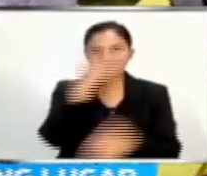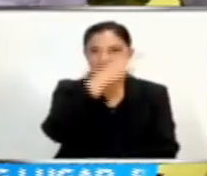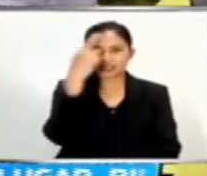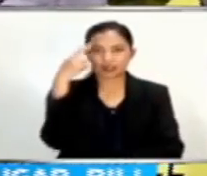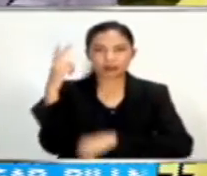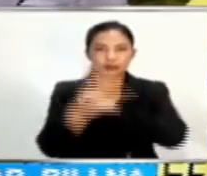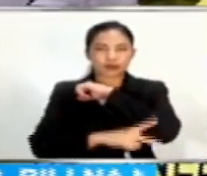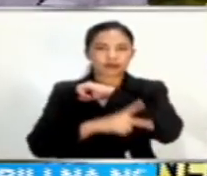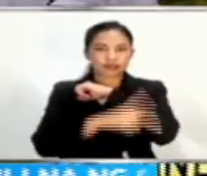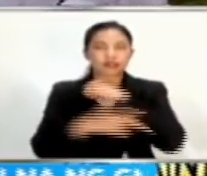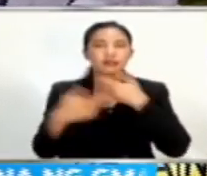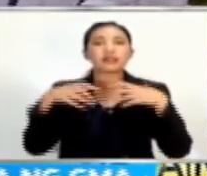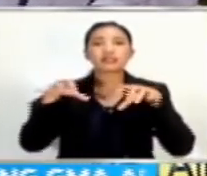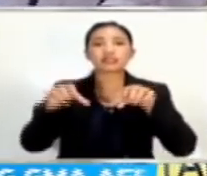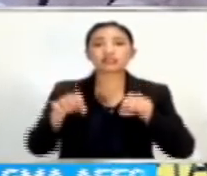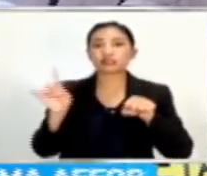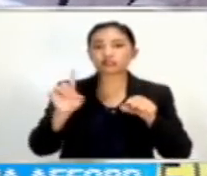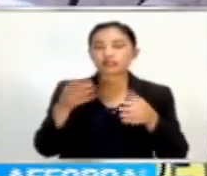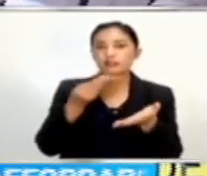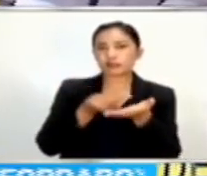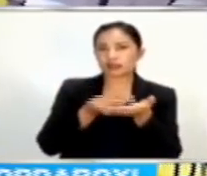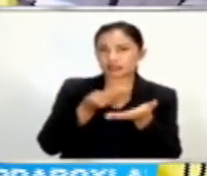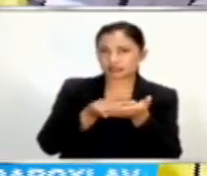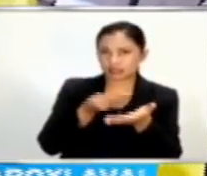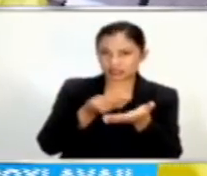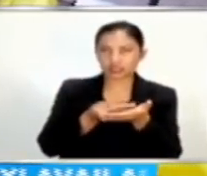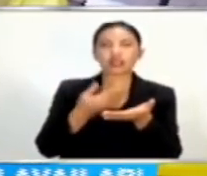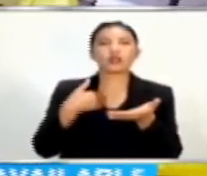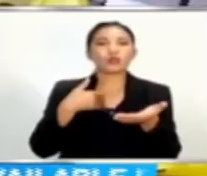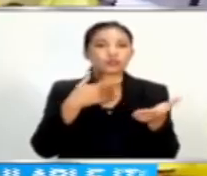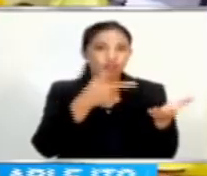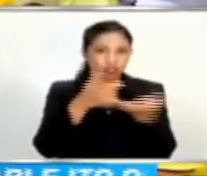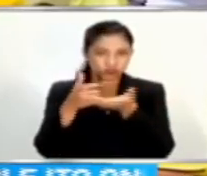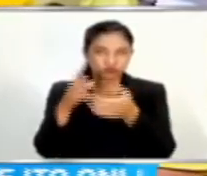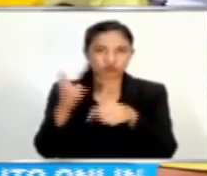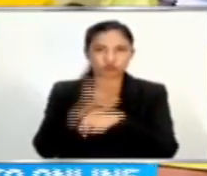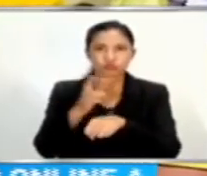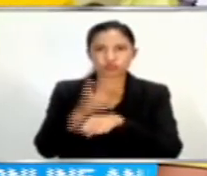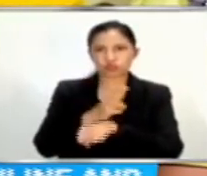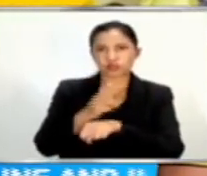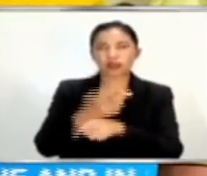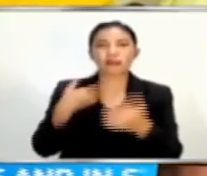mga baril at mga ammunition. Mahaharap sila sa paglabag sa Comprehensive Dangerous